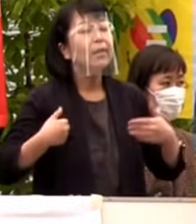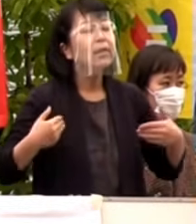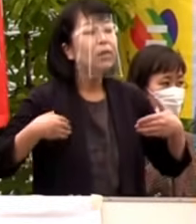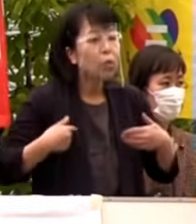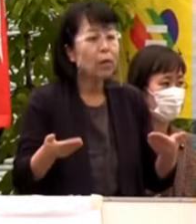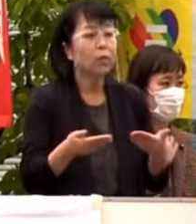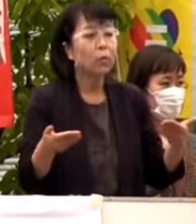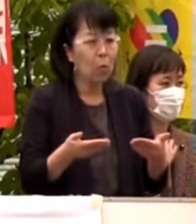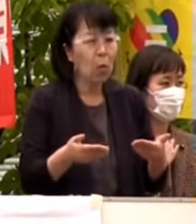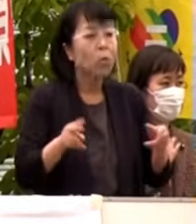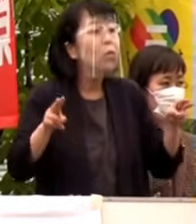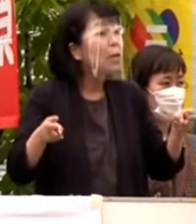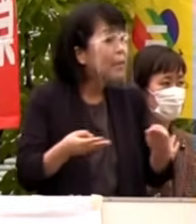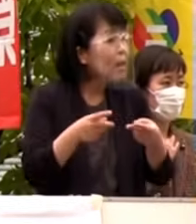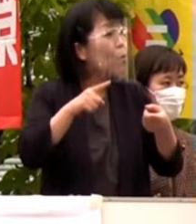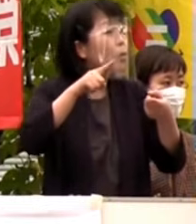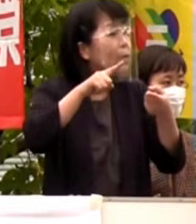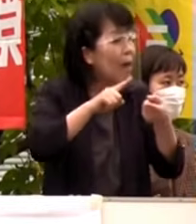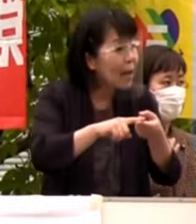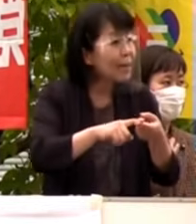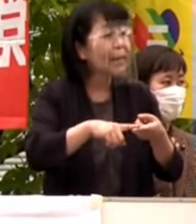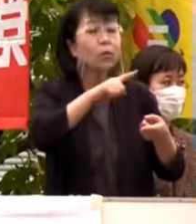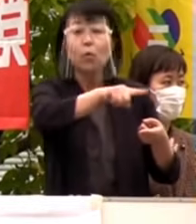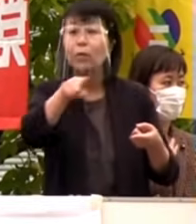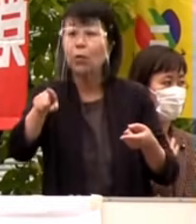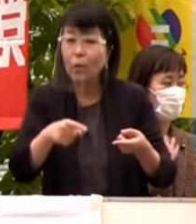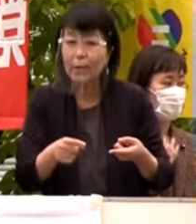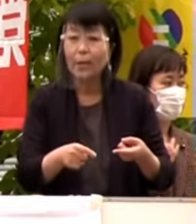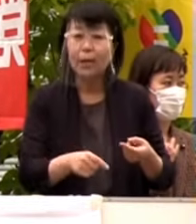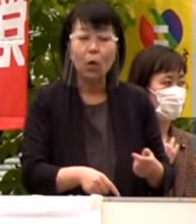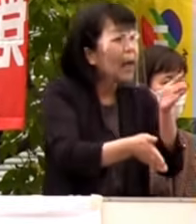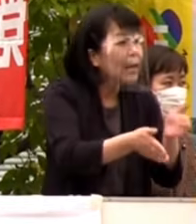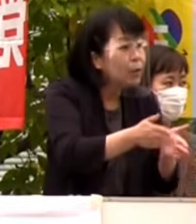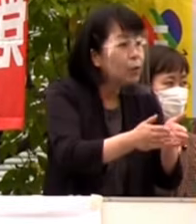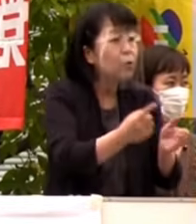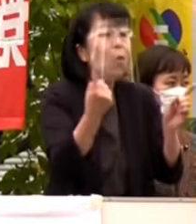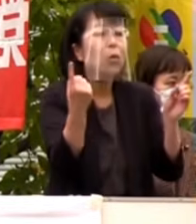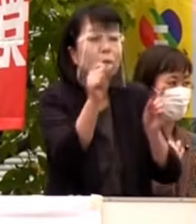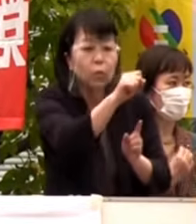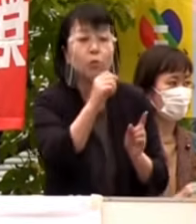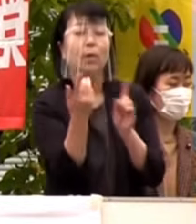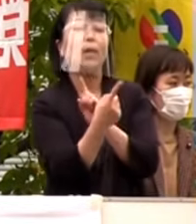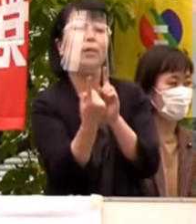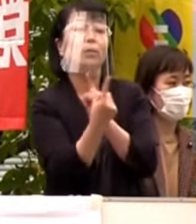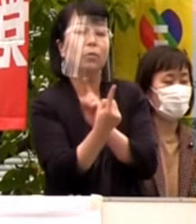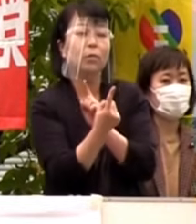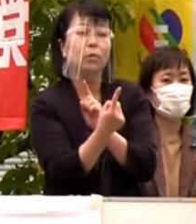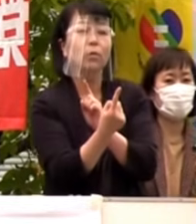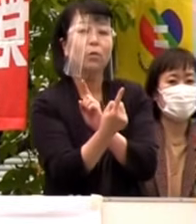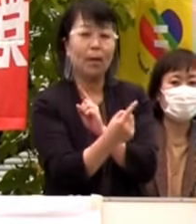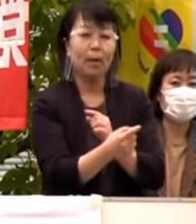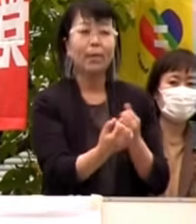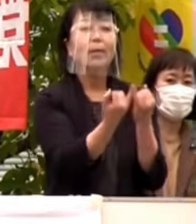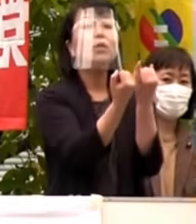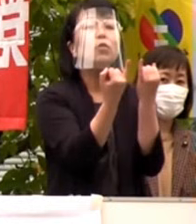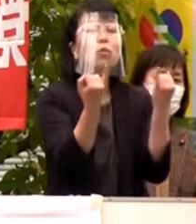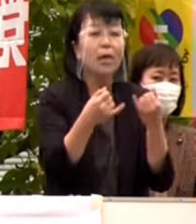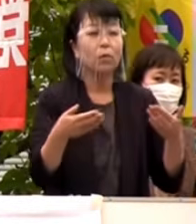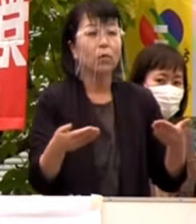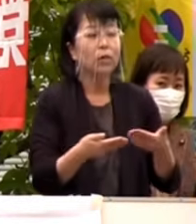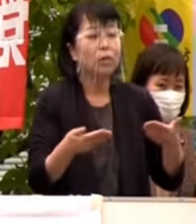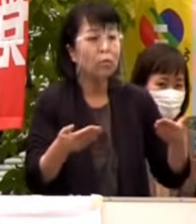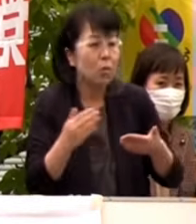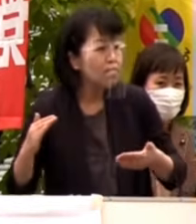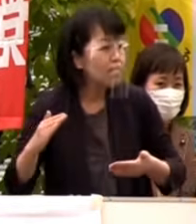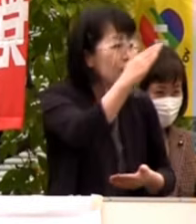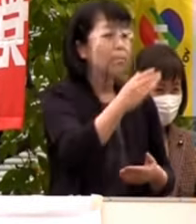に応じて適正に処遇改善することは、女性の労働を高めていくことに直